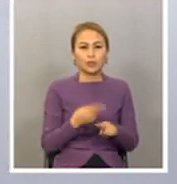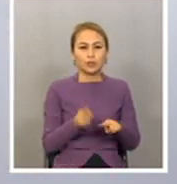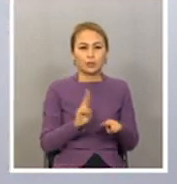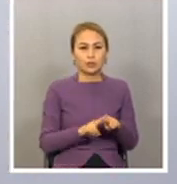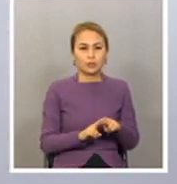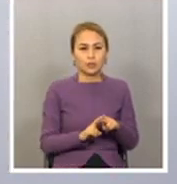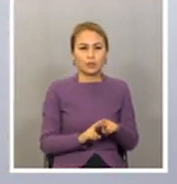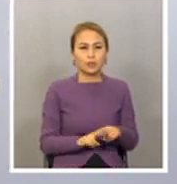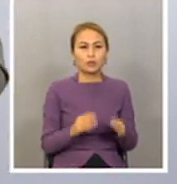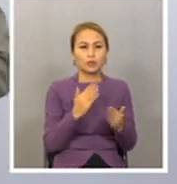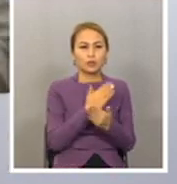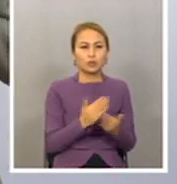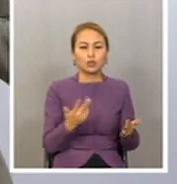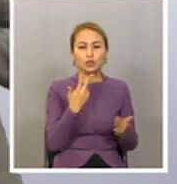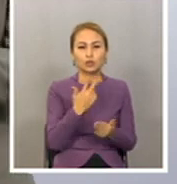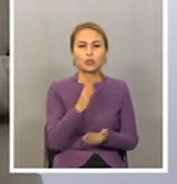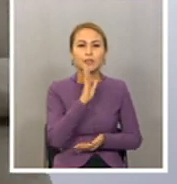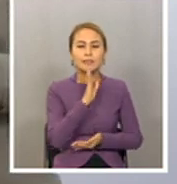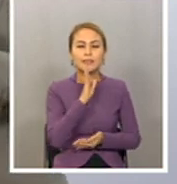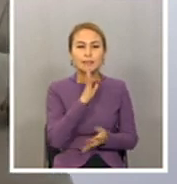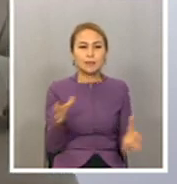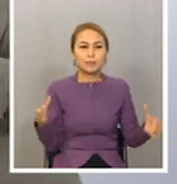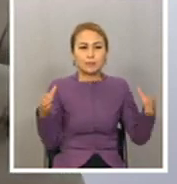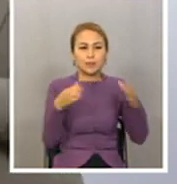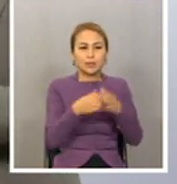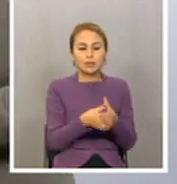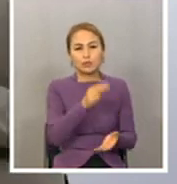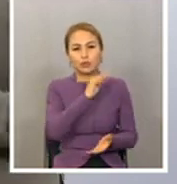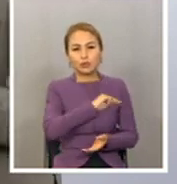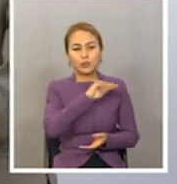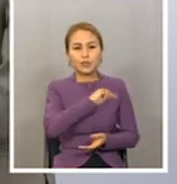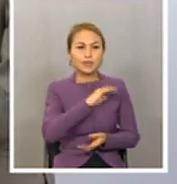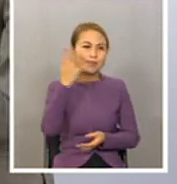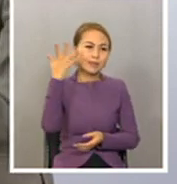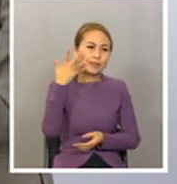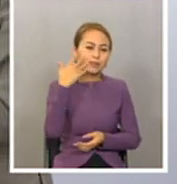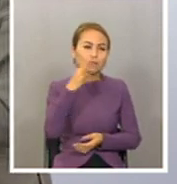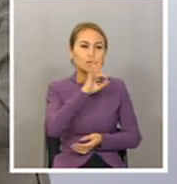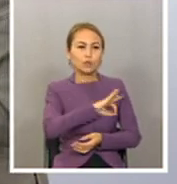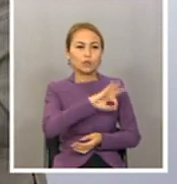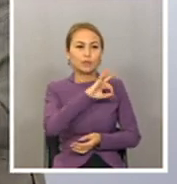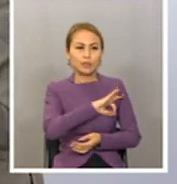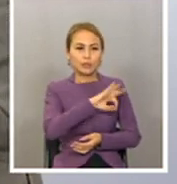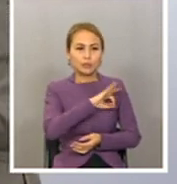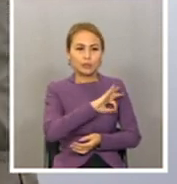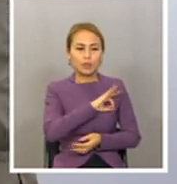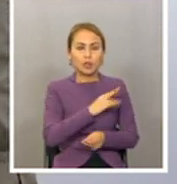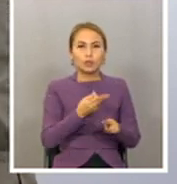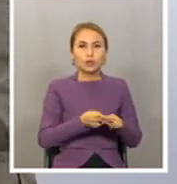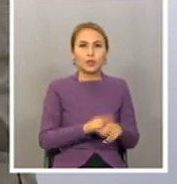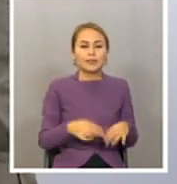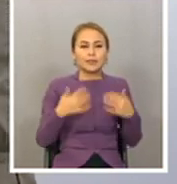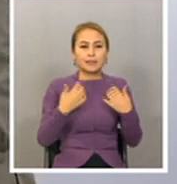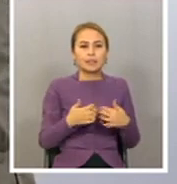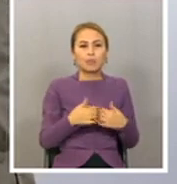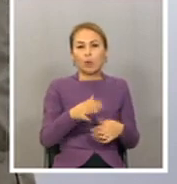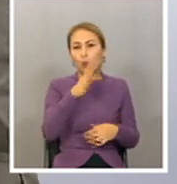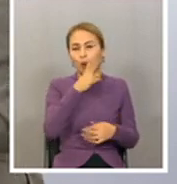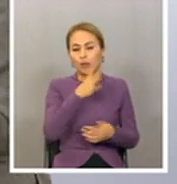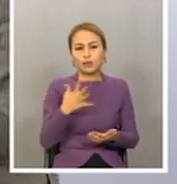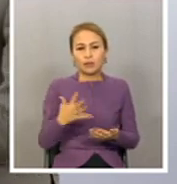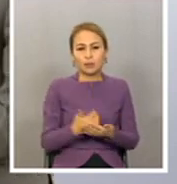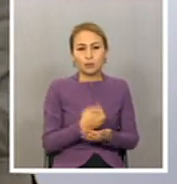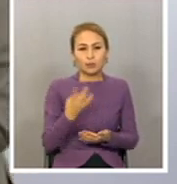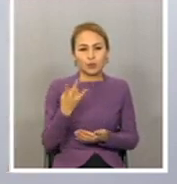бұл 3 қыздың бірігіп жұмыс істеген кездегі өнімділігі. Ал бізге есеп бойынша уақытты табу керек.